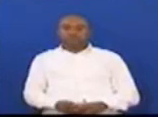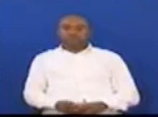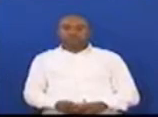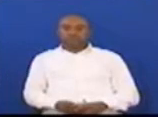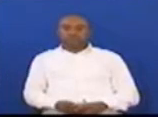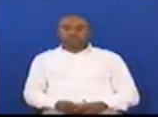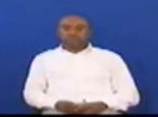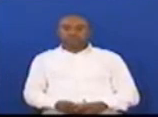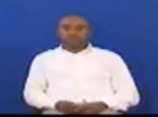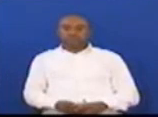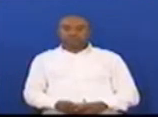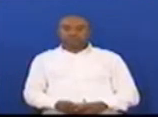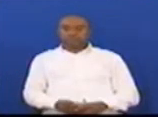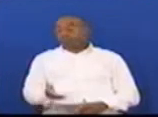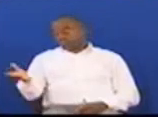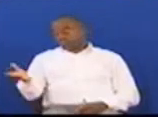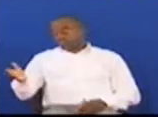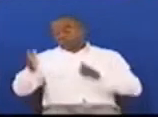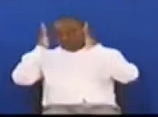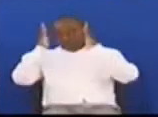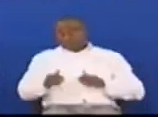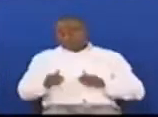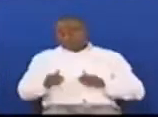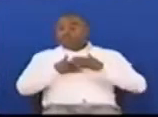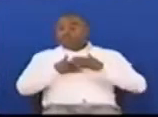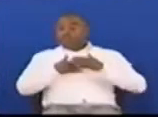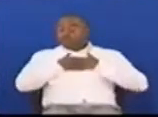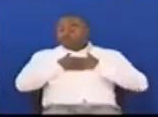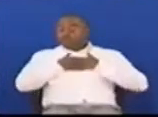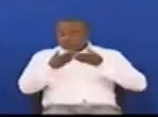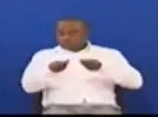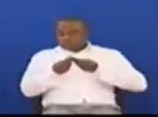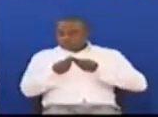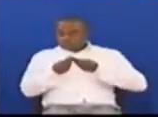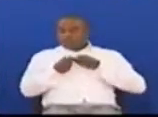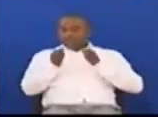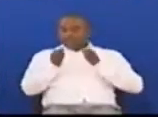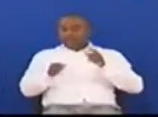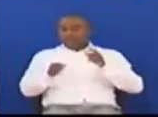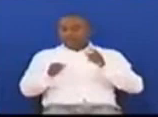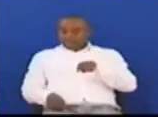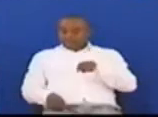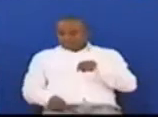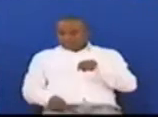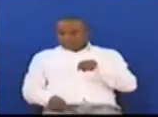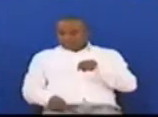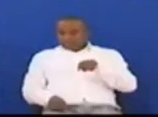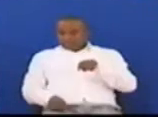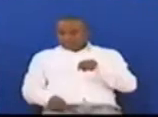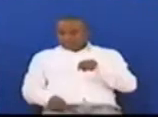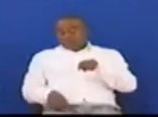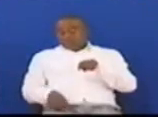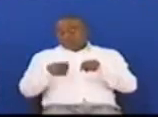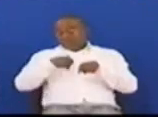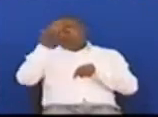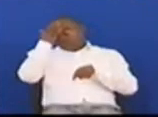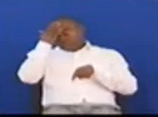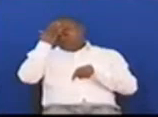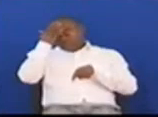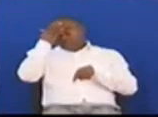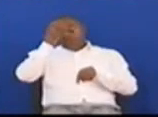Mheshimiwa Spika, nakushukuru sana kwa kunipa nafasi. Najua nafasi ni kidogo,